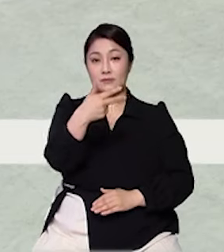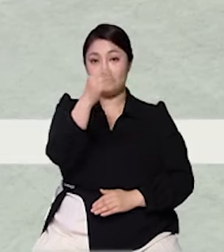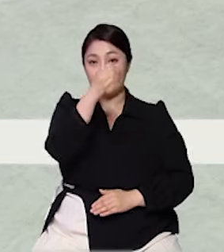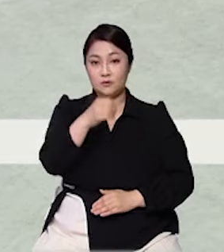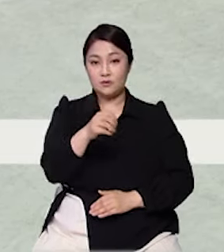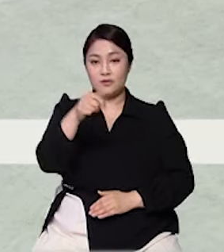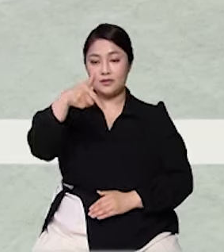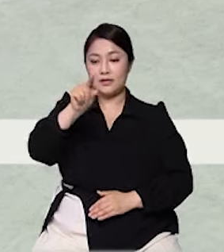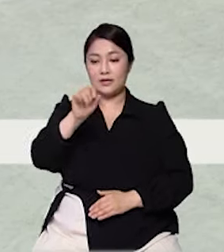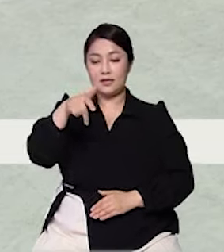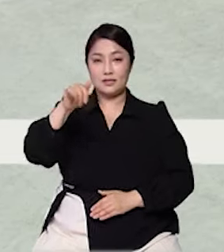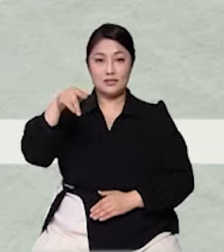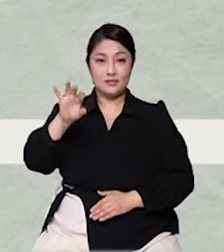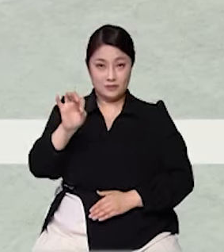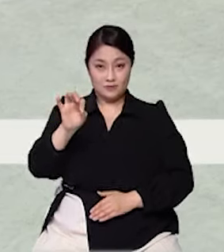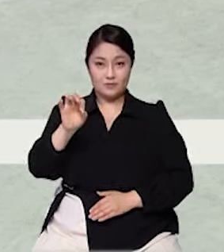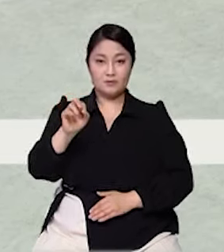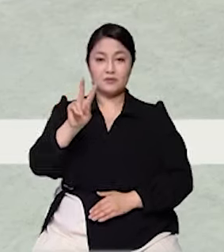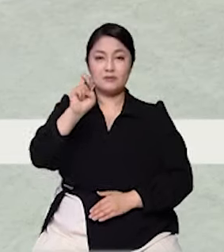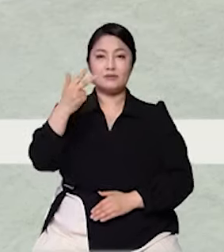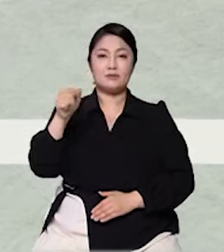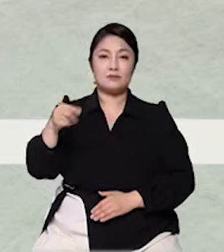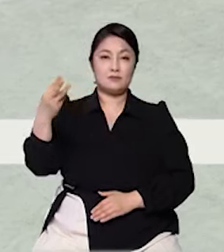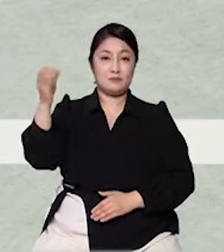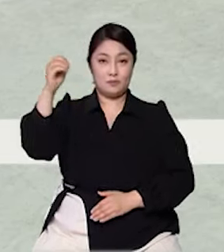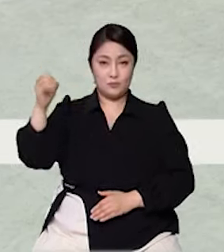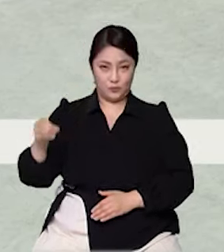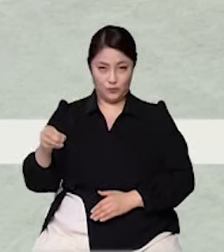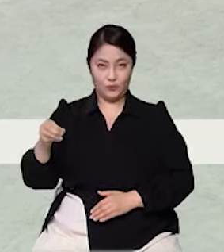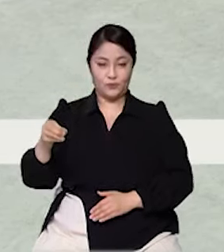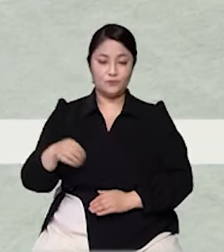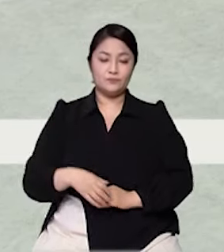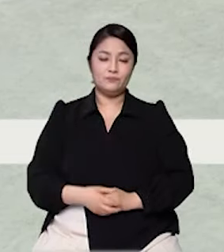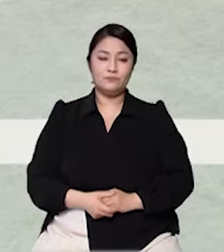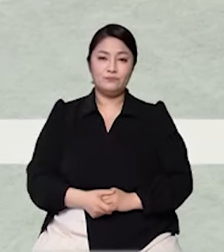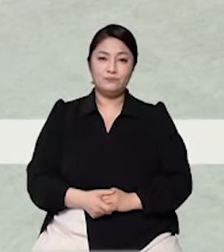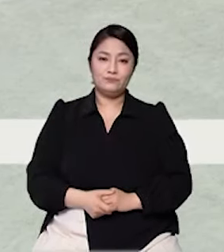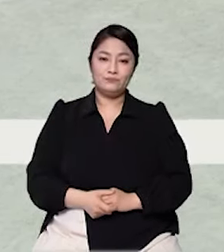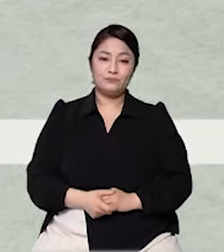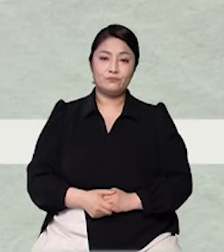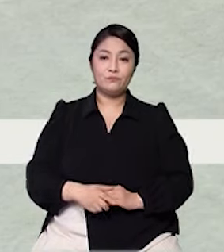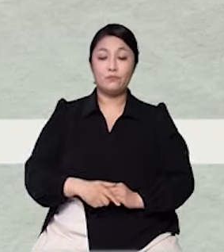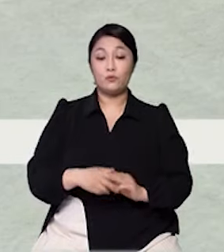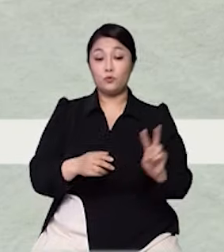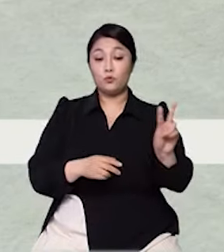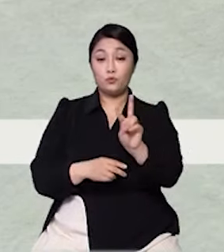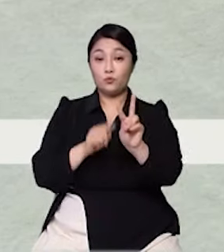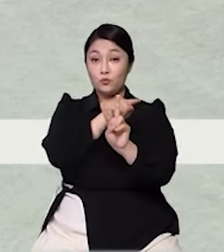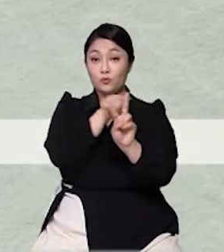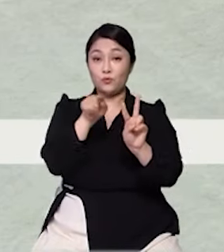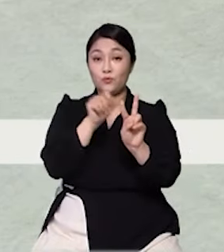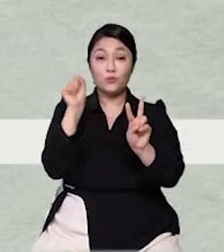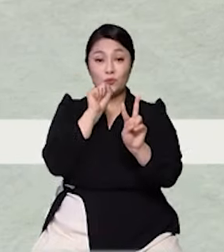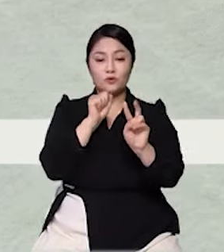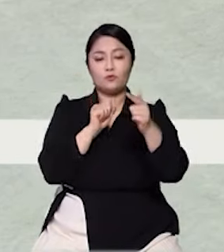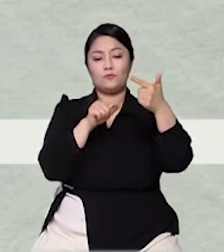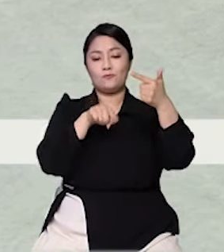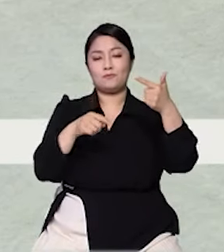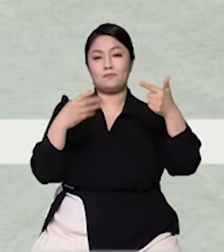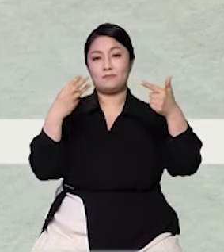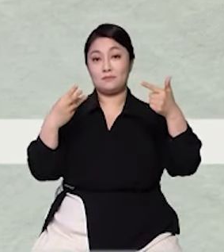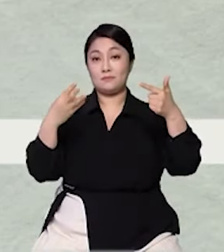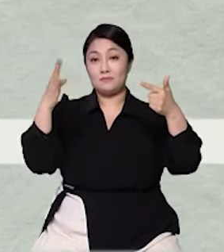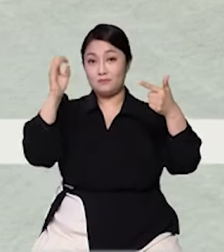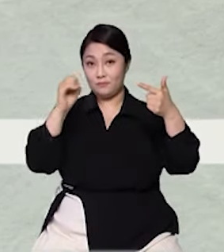강기정 전 청와대 정무수석 27.3% 를 기록했습니다 두 후보간 선호도 차이는 6.4%